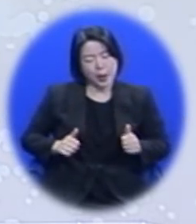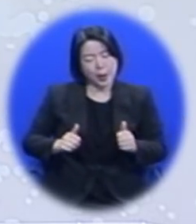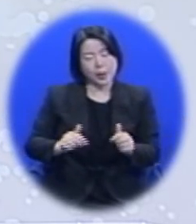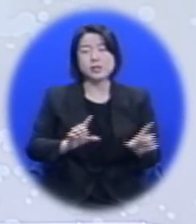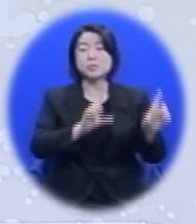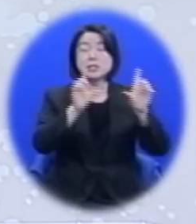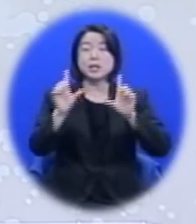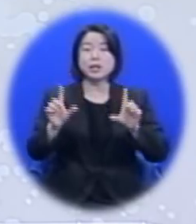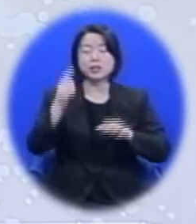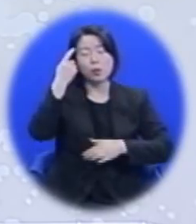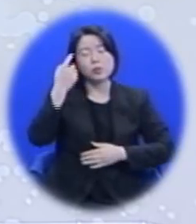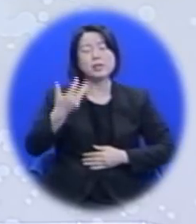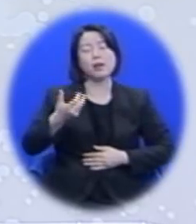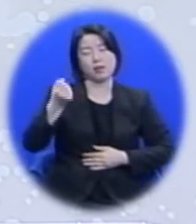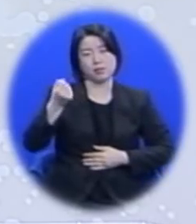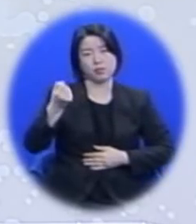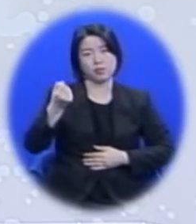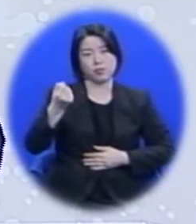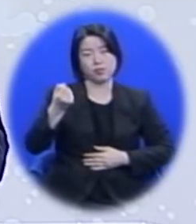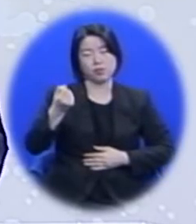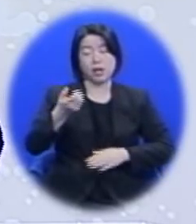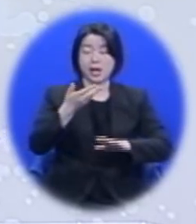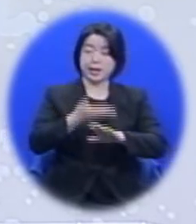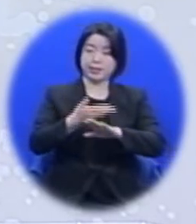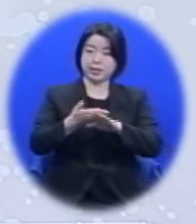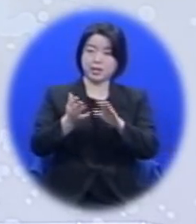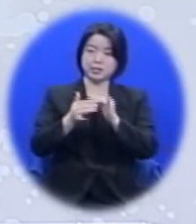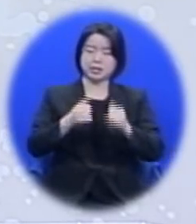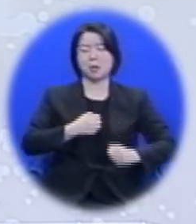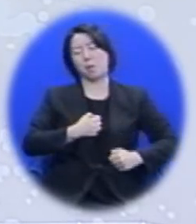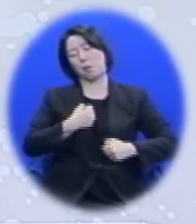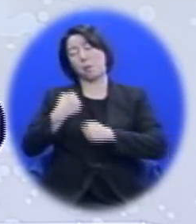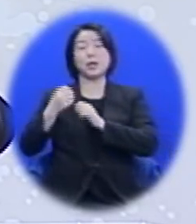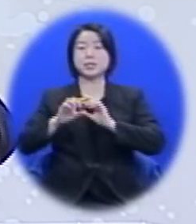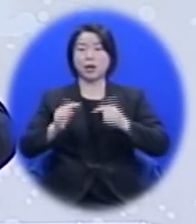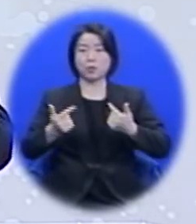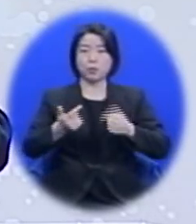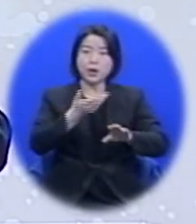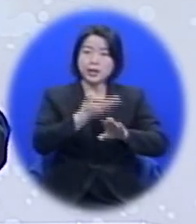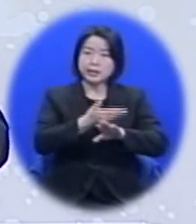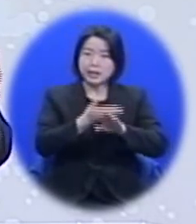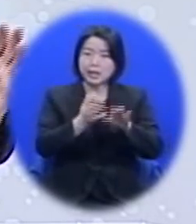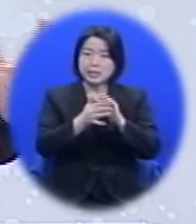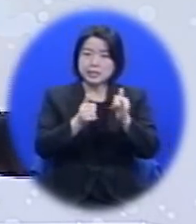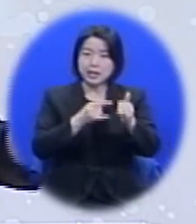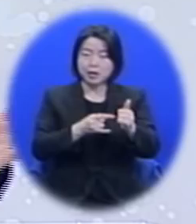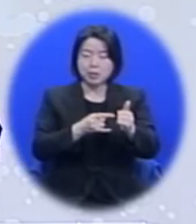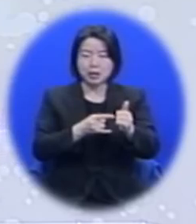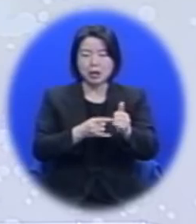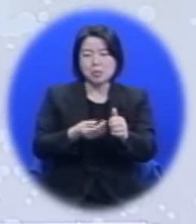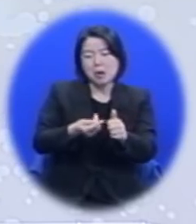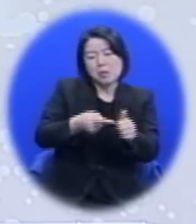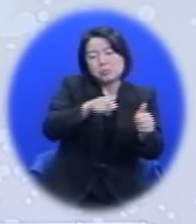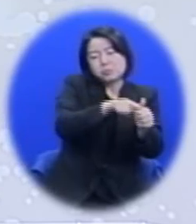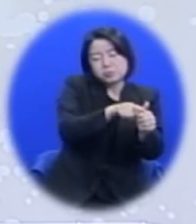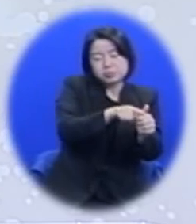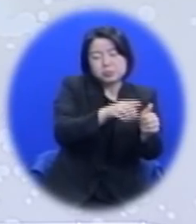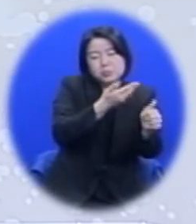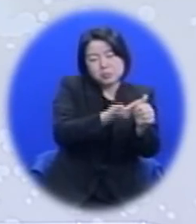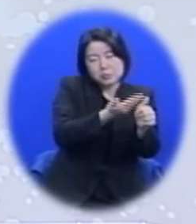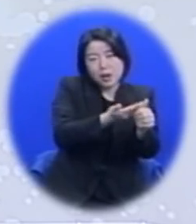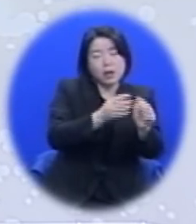살았다고 생각했습니다. 다른 사람들처럼 게으르거나 남에게 뭐 빌붙어 지내지도